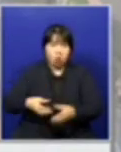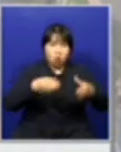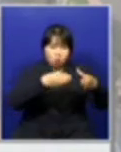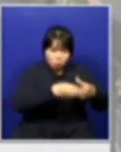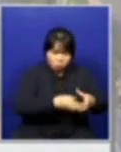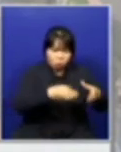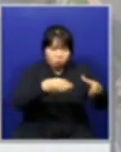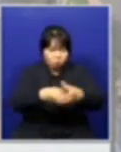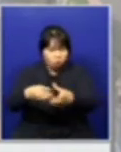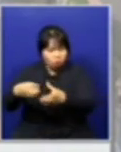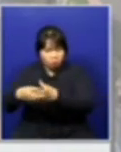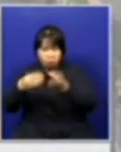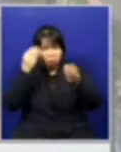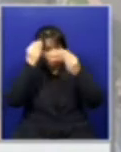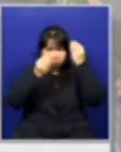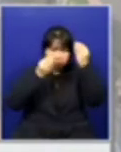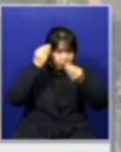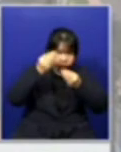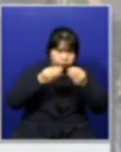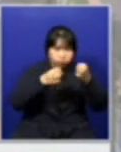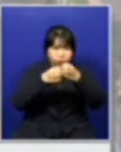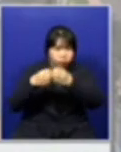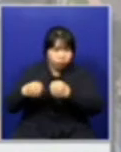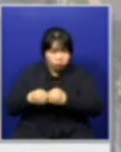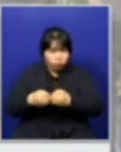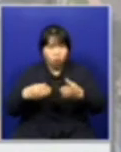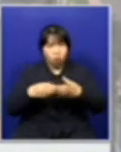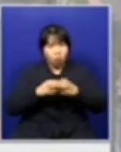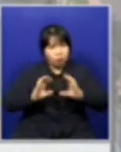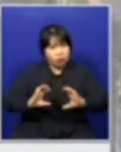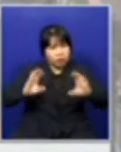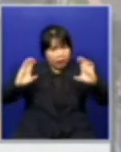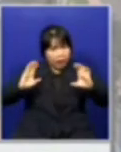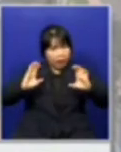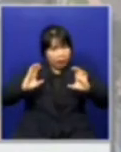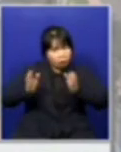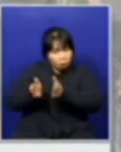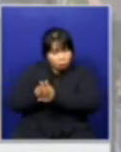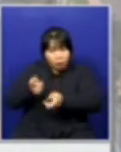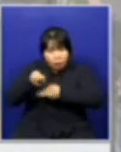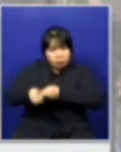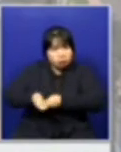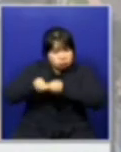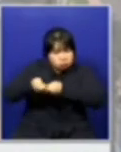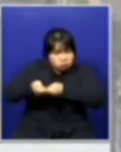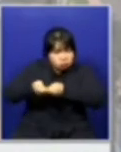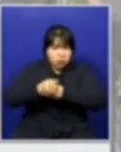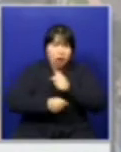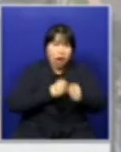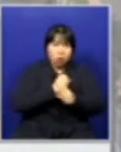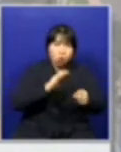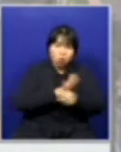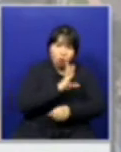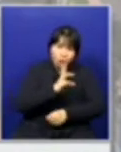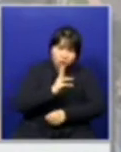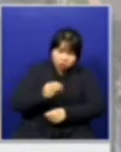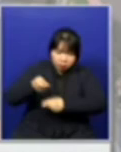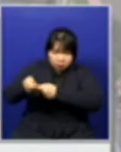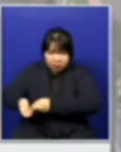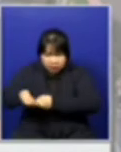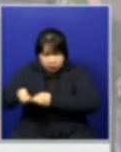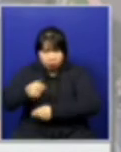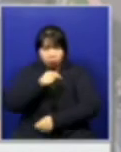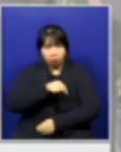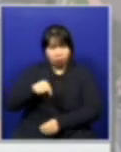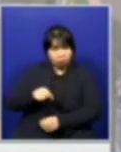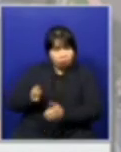ๆที่สับสนวุ่นวายอยู่กลุ่มข้าราชการที่เป็นเกษตรกรข้าราชการบำนาญที่เป็นเกษตรกรท่านตัดสินใจได้หรือยัง